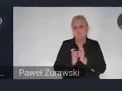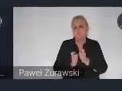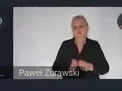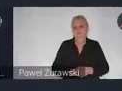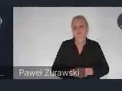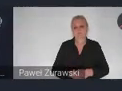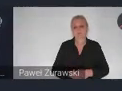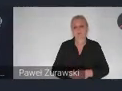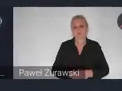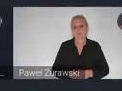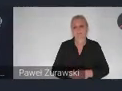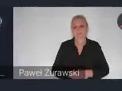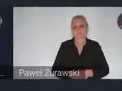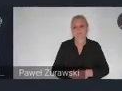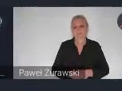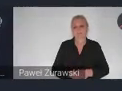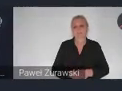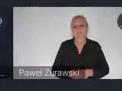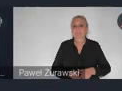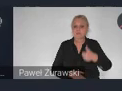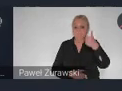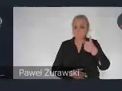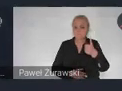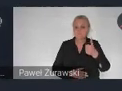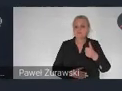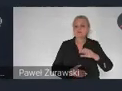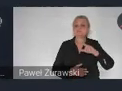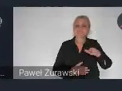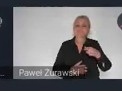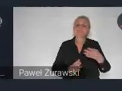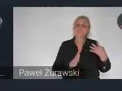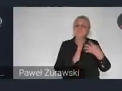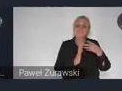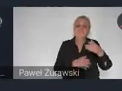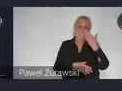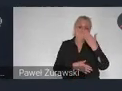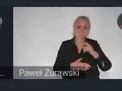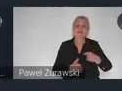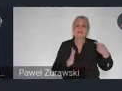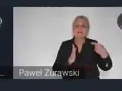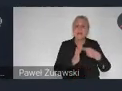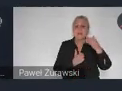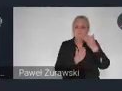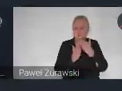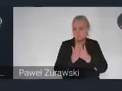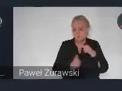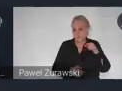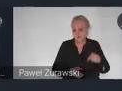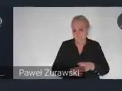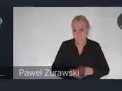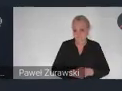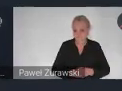punktów Pierwsze kryterium dotyczy celów programu